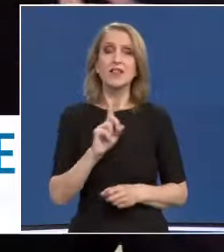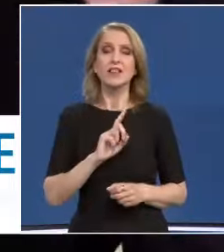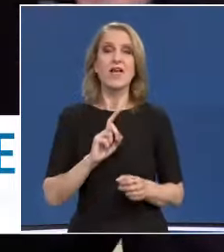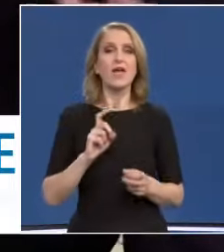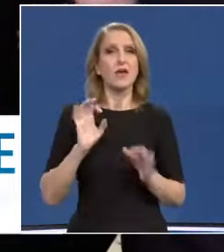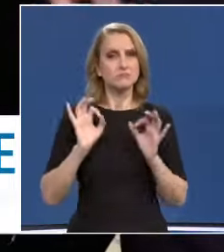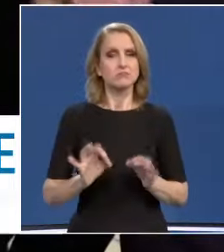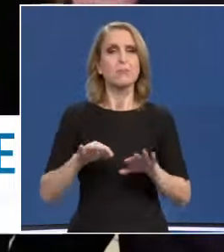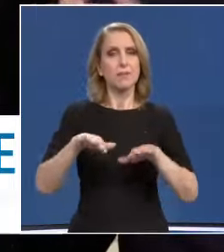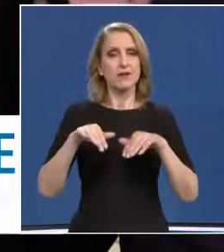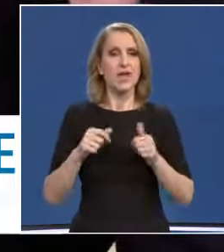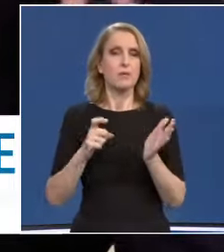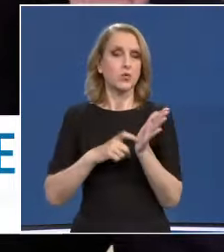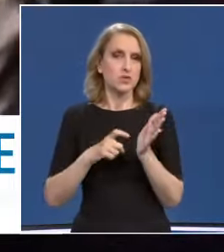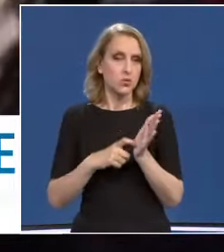бракове.